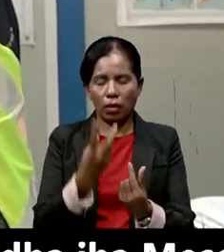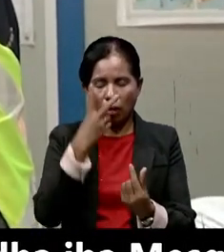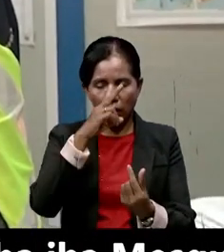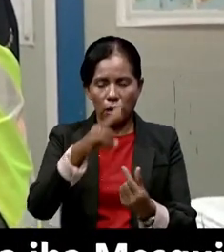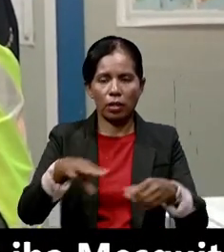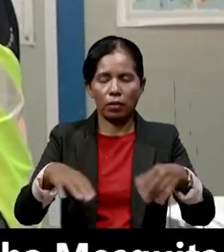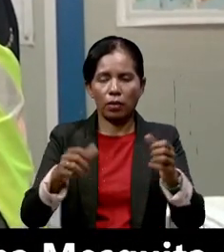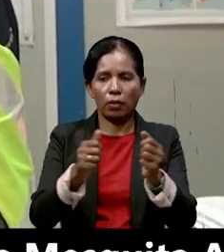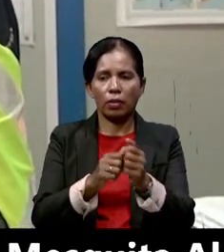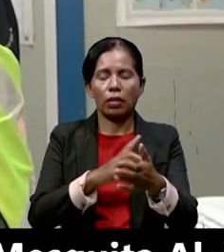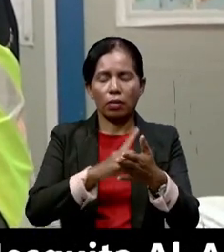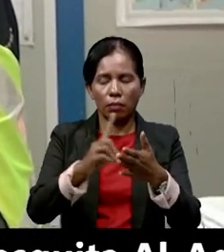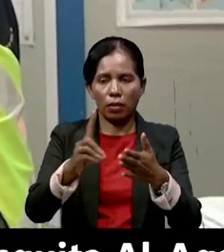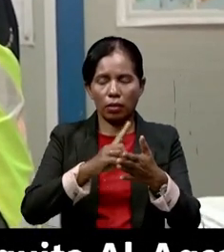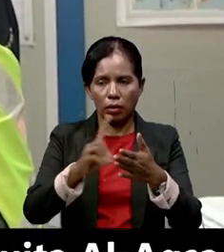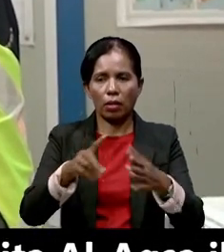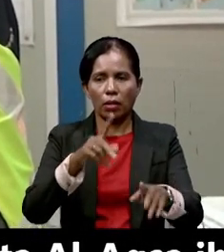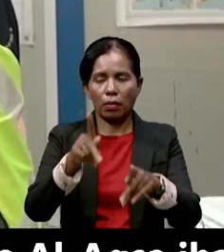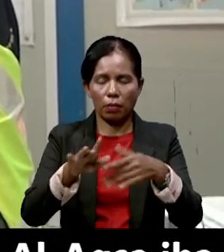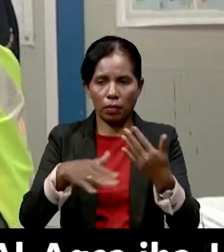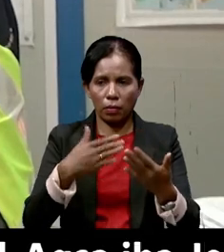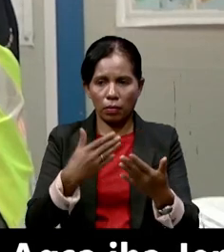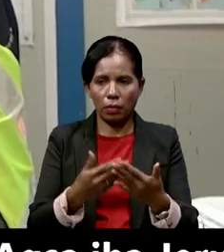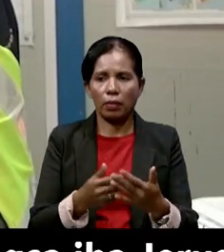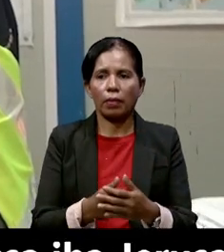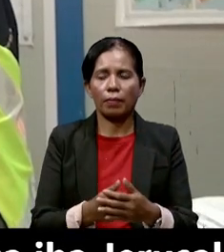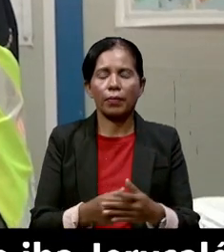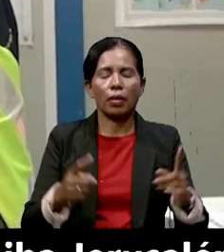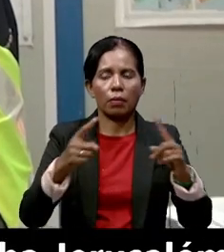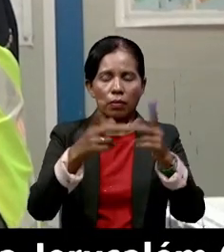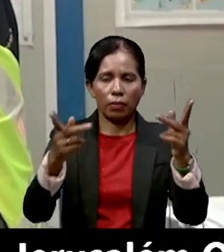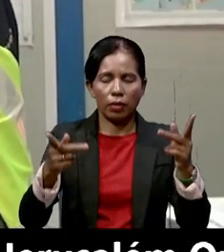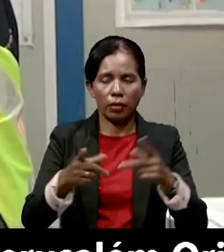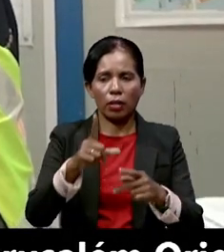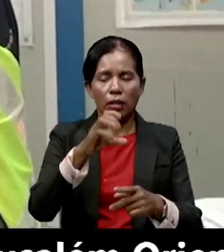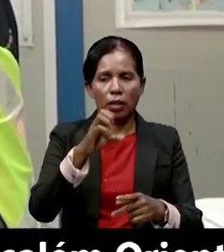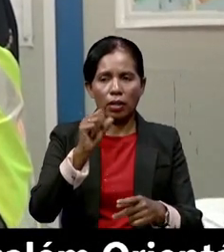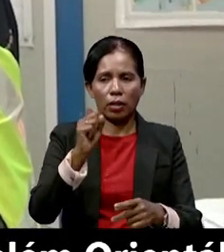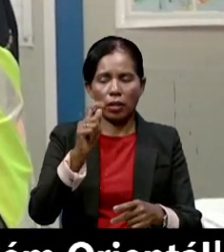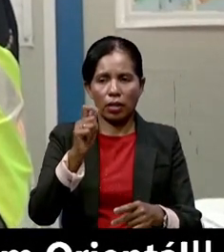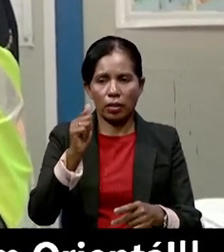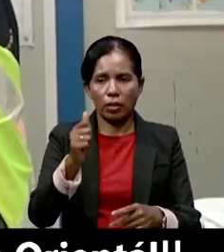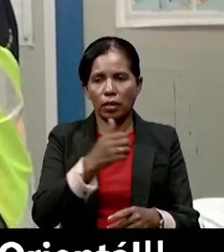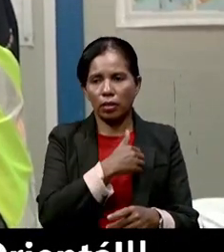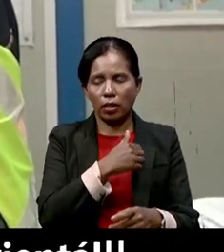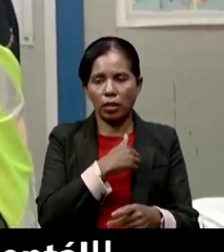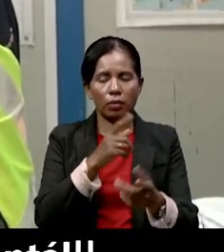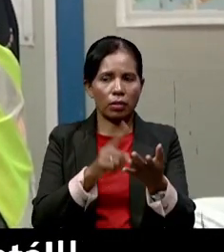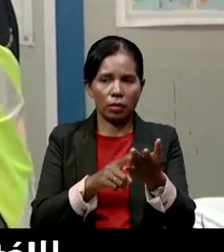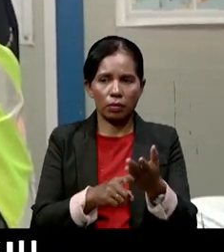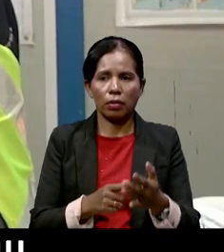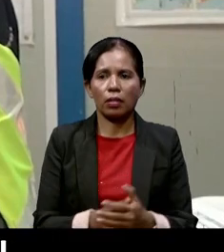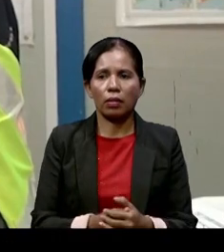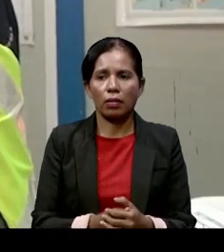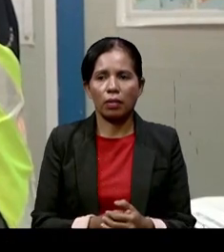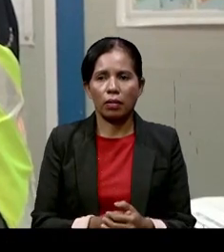ni dilara ne be semana semana ita encontro, mai be untu ba are ida baya lesta nene sida diskuti. Si